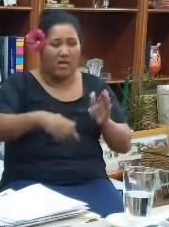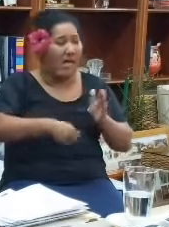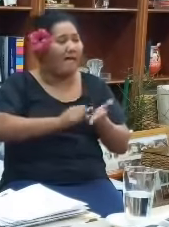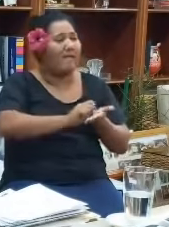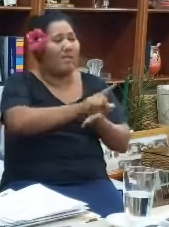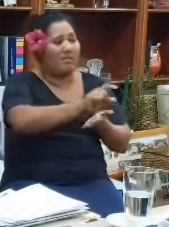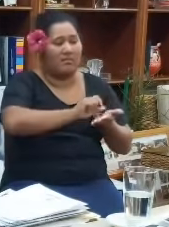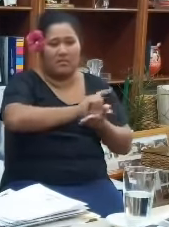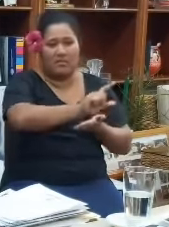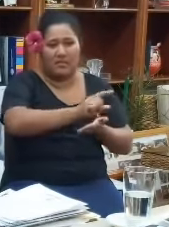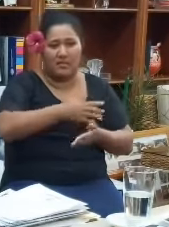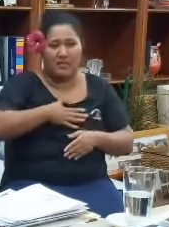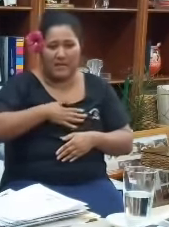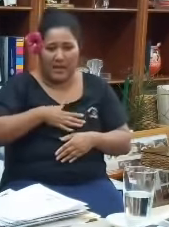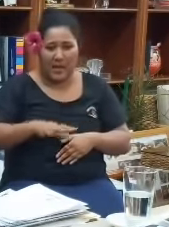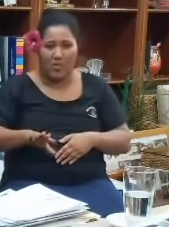nganga